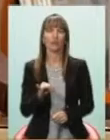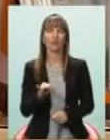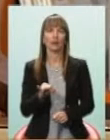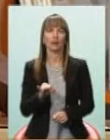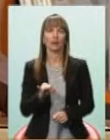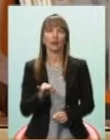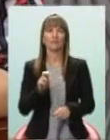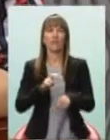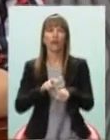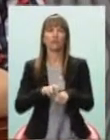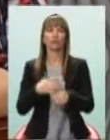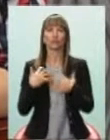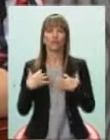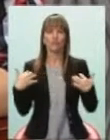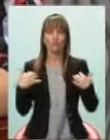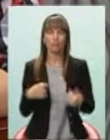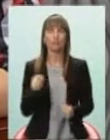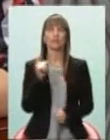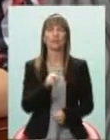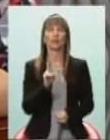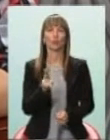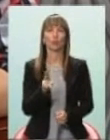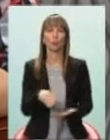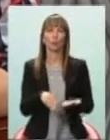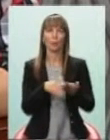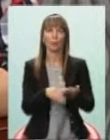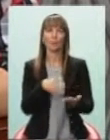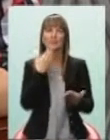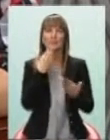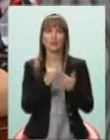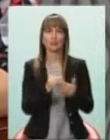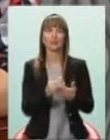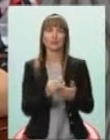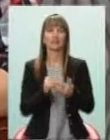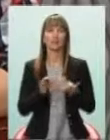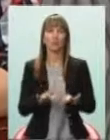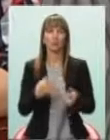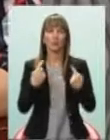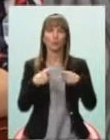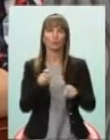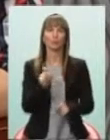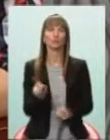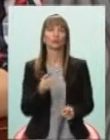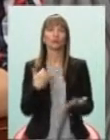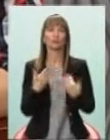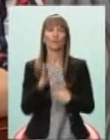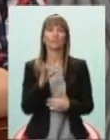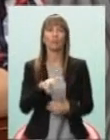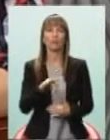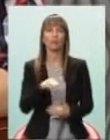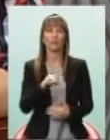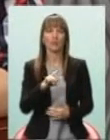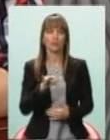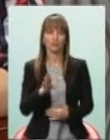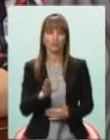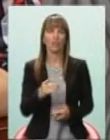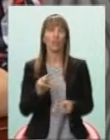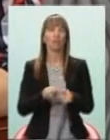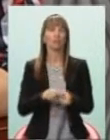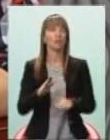Ветеринари. Так, тобто ті люди, котрі, власне, допомагають своїми вчинками іншим людям. А що стосується волонтерів? Теж, напевно, це